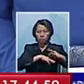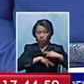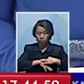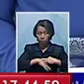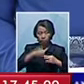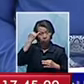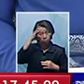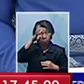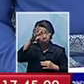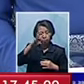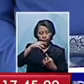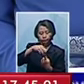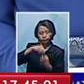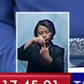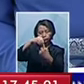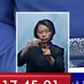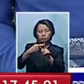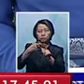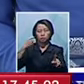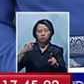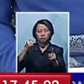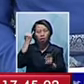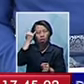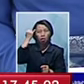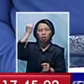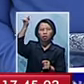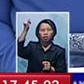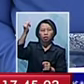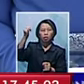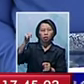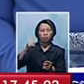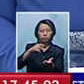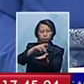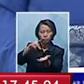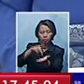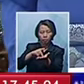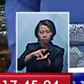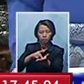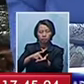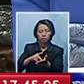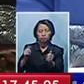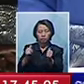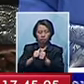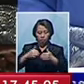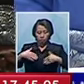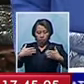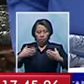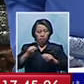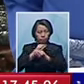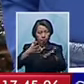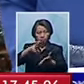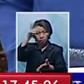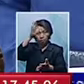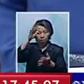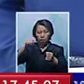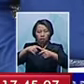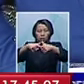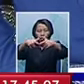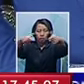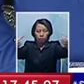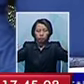inovasi khususnya daripada cetusan idea startup tempatan. Sukacita diumumkan kerajaan akan